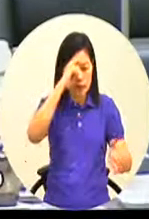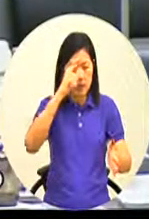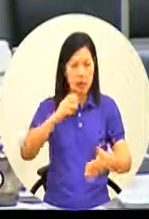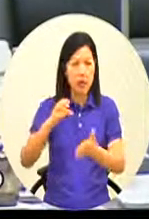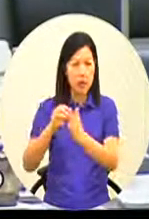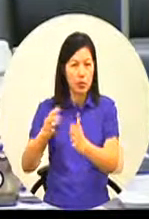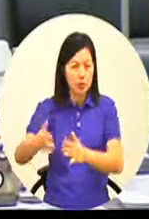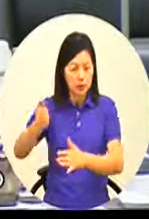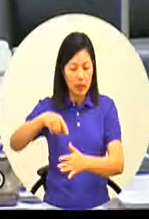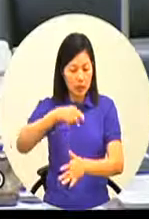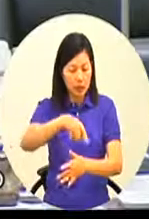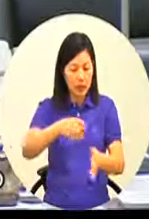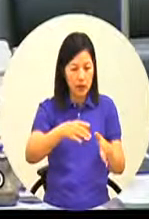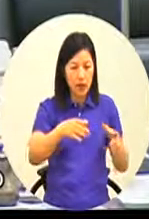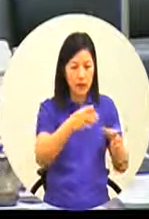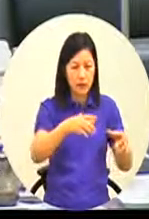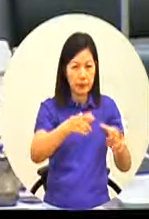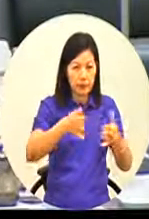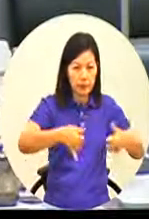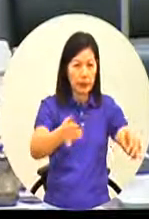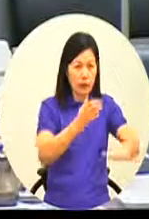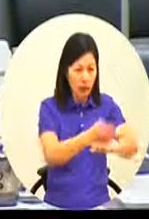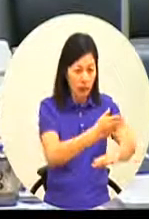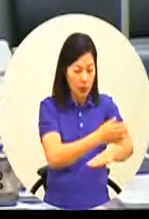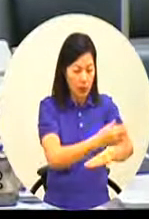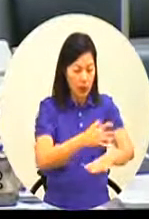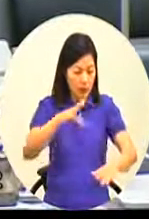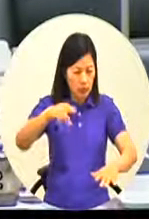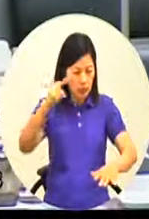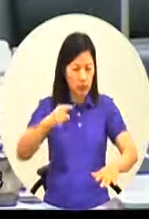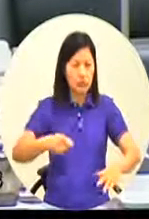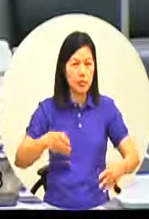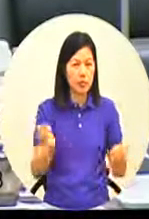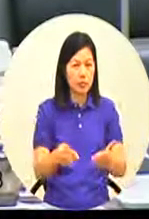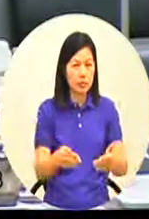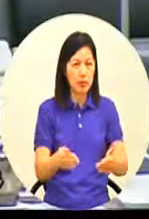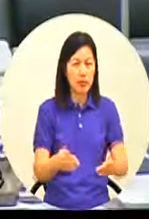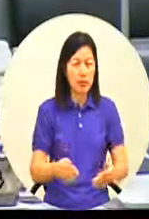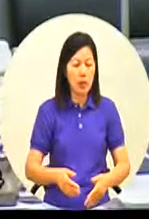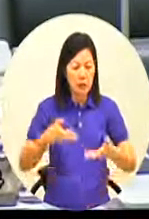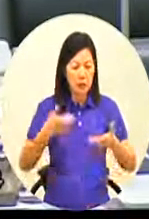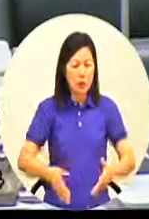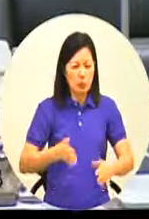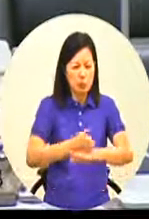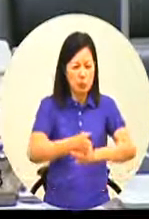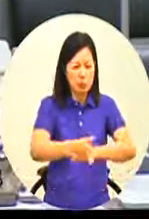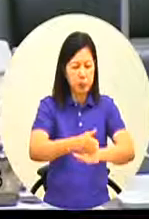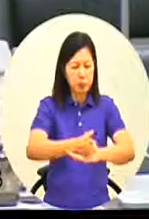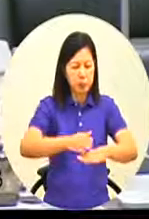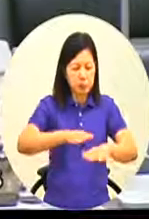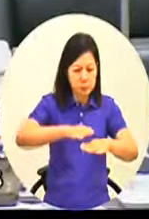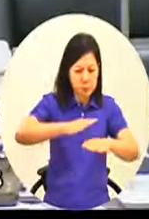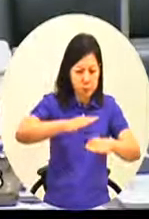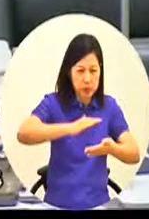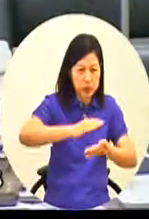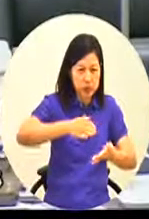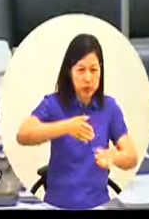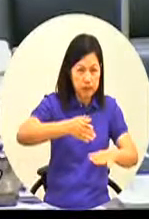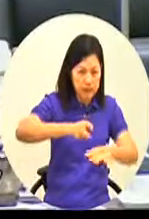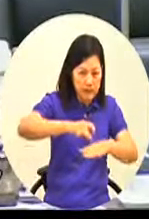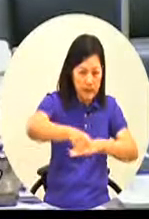这几条路段优先的来施作，在这几个重车压过的这些的区先来施